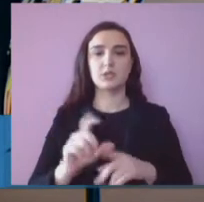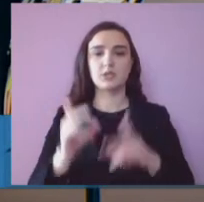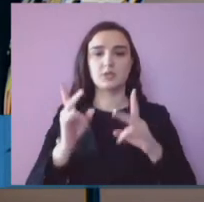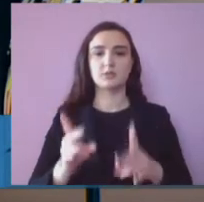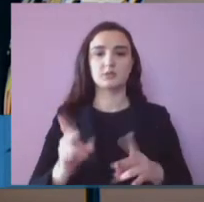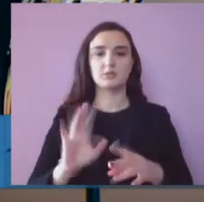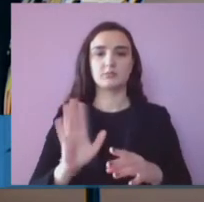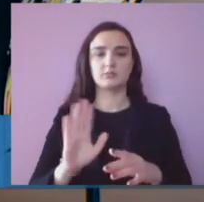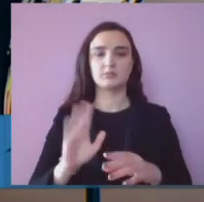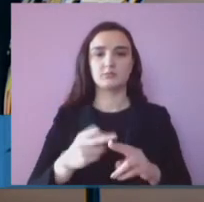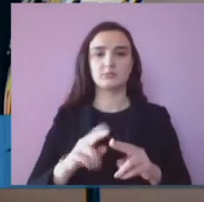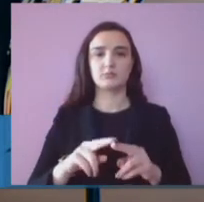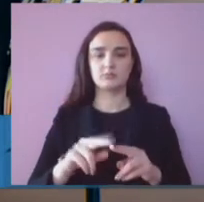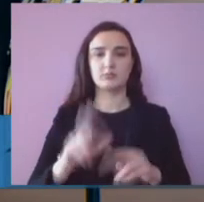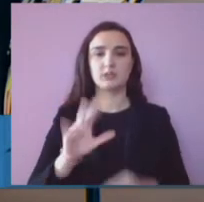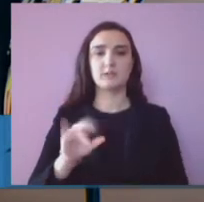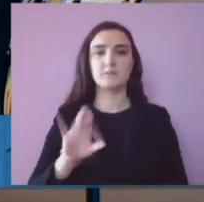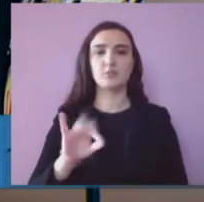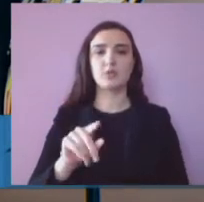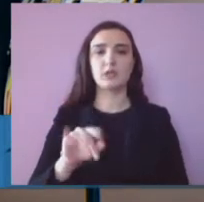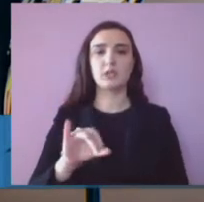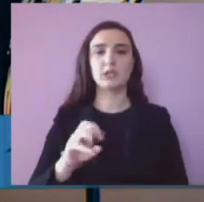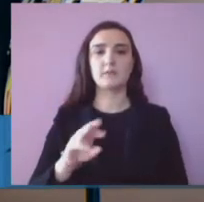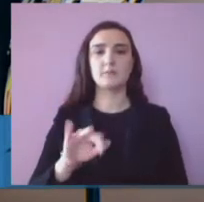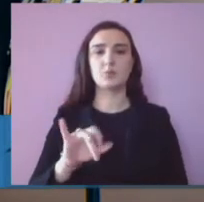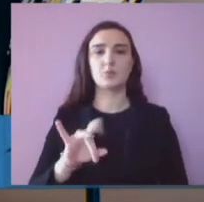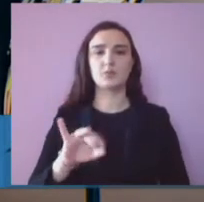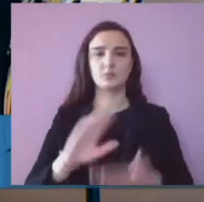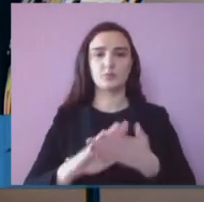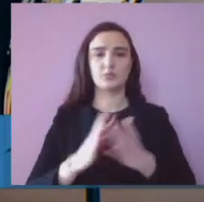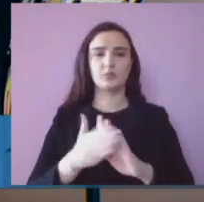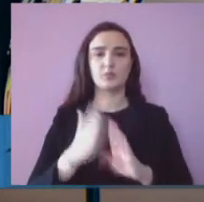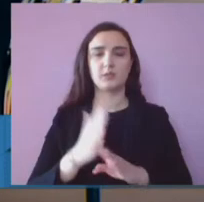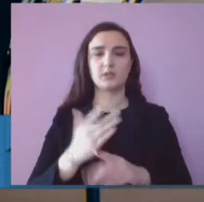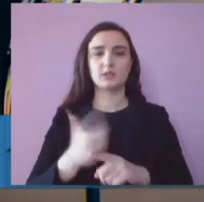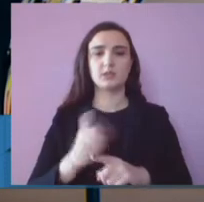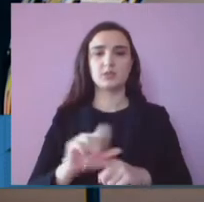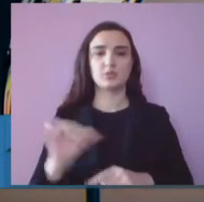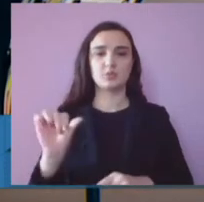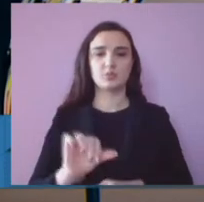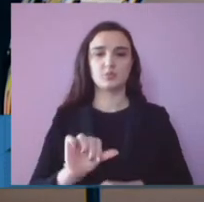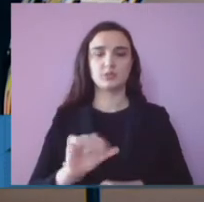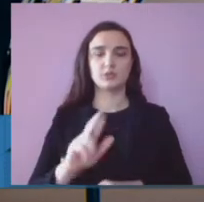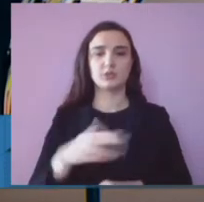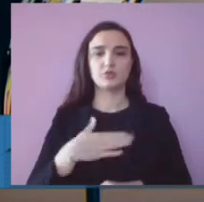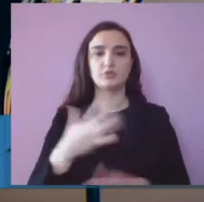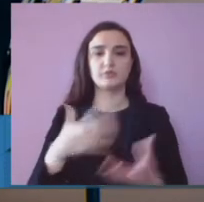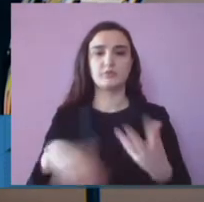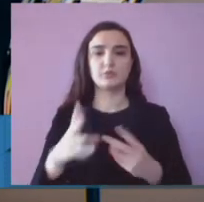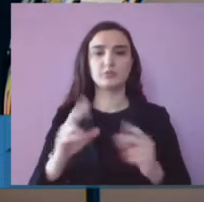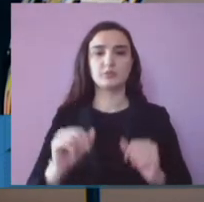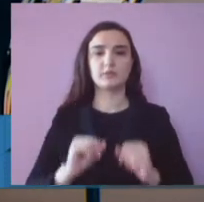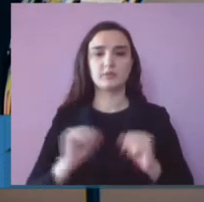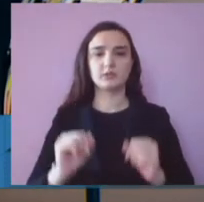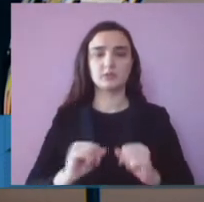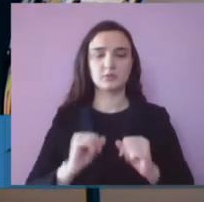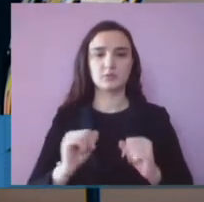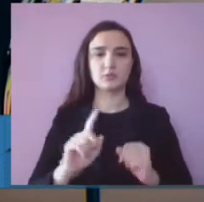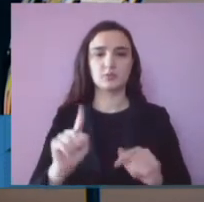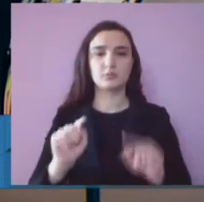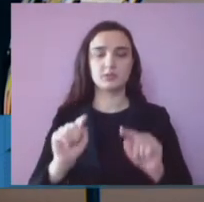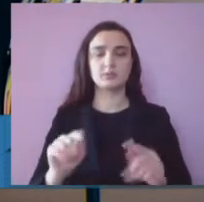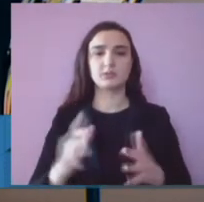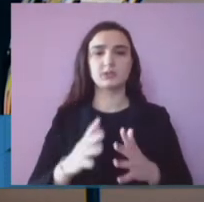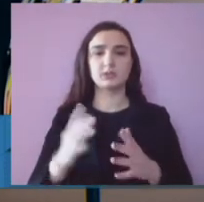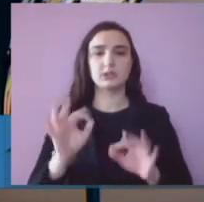გლუკო. ჰიპოგლიკემიური მდგომარეობა არის ძალიან ცუდი და ჩვენ უნდა ვეცადოთ, რომ იმ იდეალურ